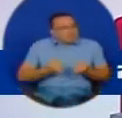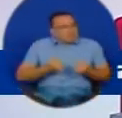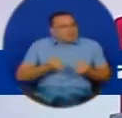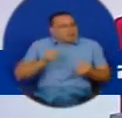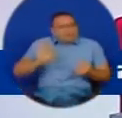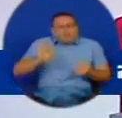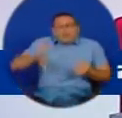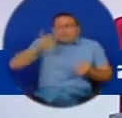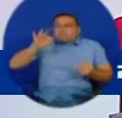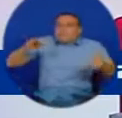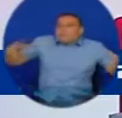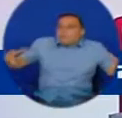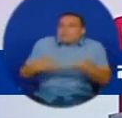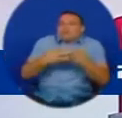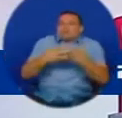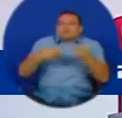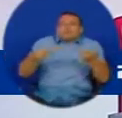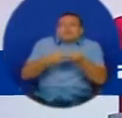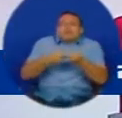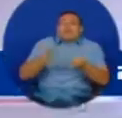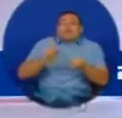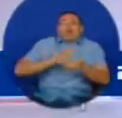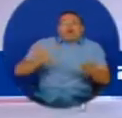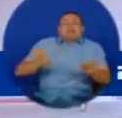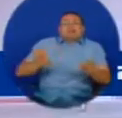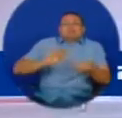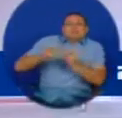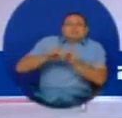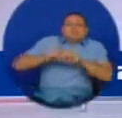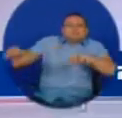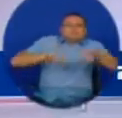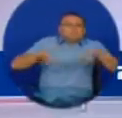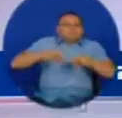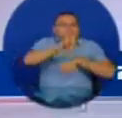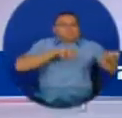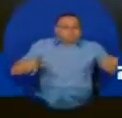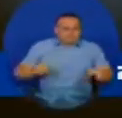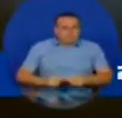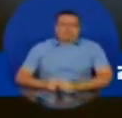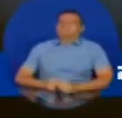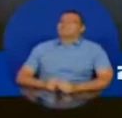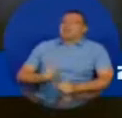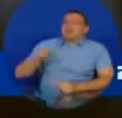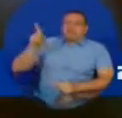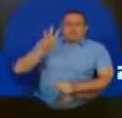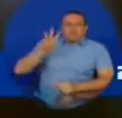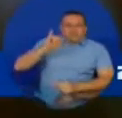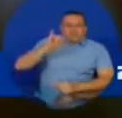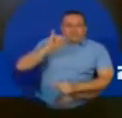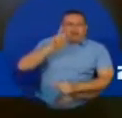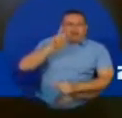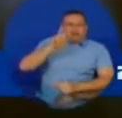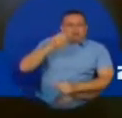ולא רק מה מייחד. אולי הרעיון הוא, לשי עגנון יש משפט נפלא, אין הריב מפסיק את